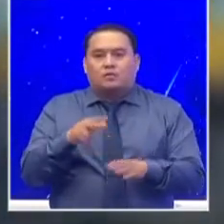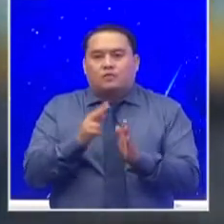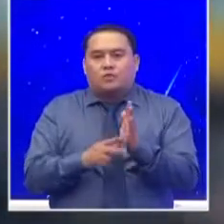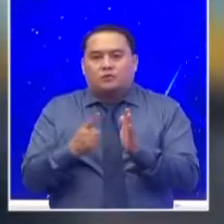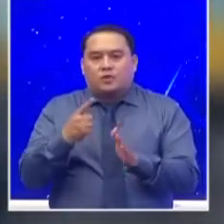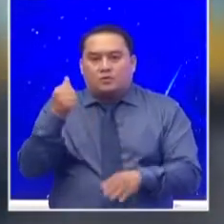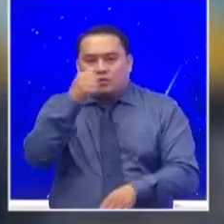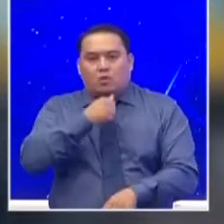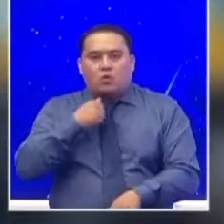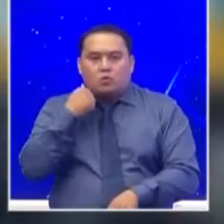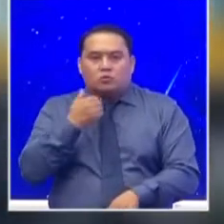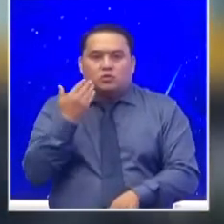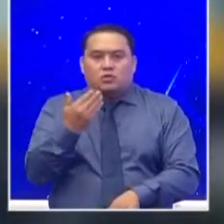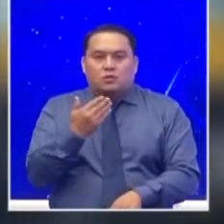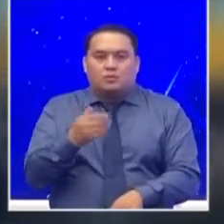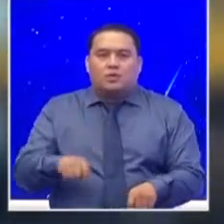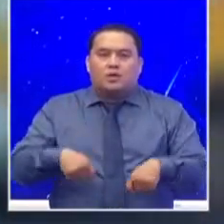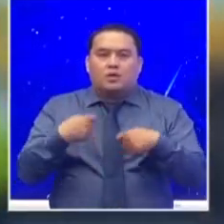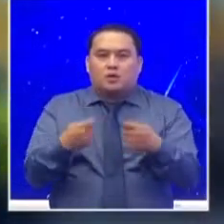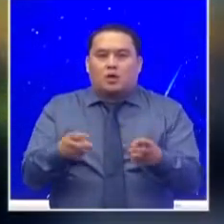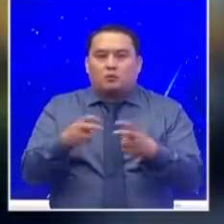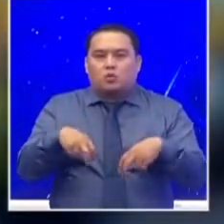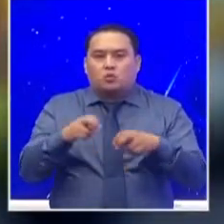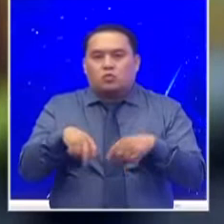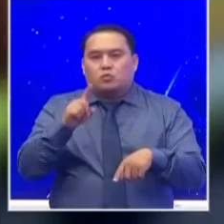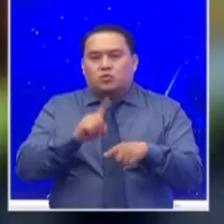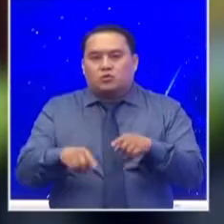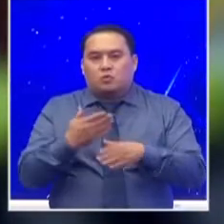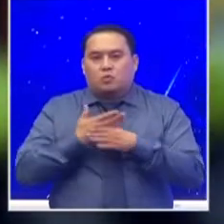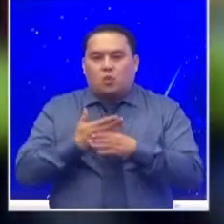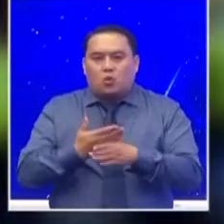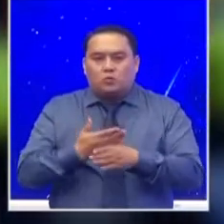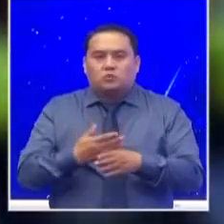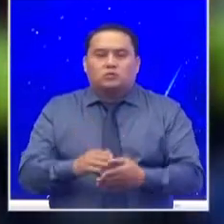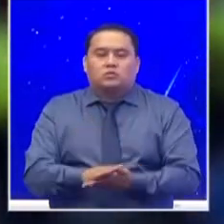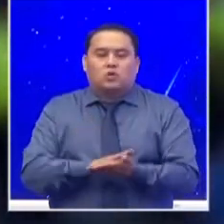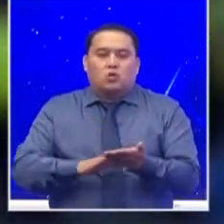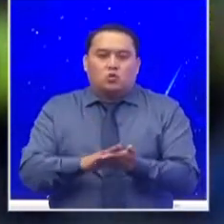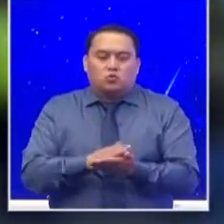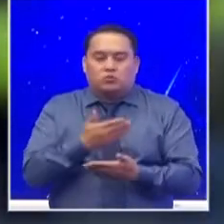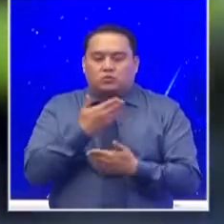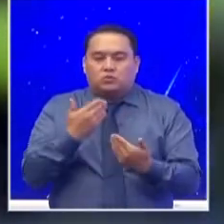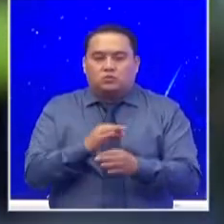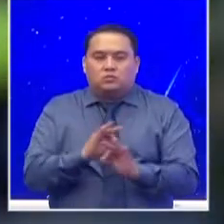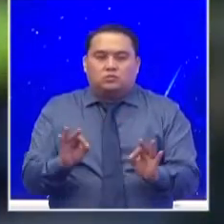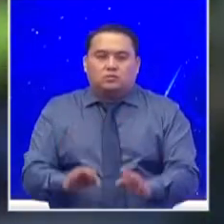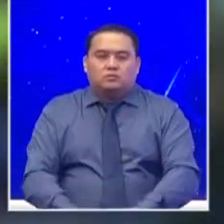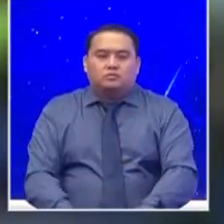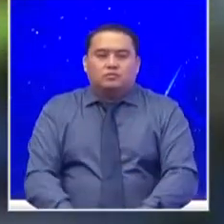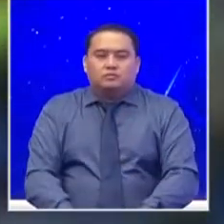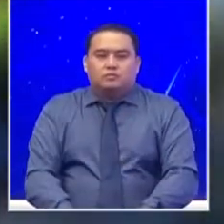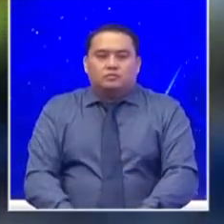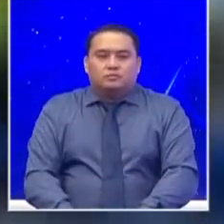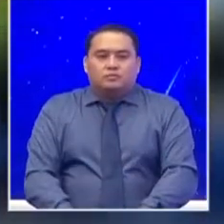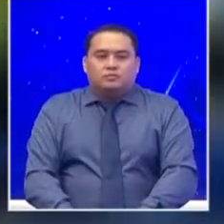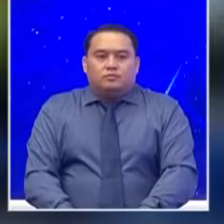полотно. Гражданку 1981 года рождения передали для осмотра скорой помощи. Сейчас ее жизни ничего не